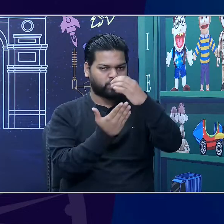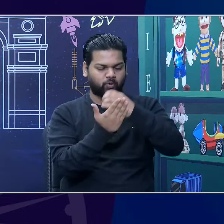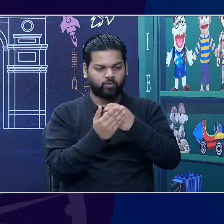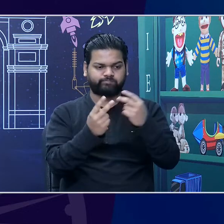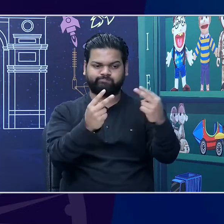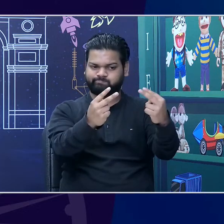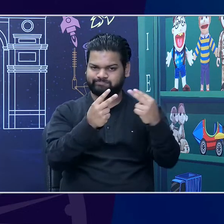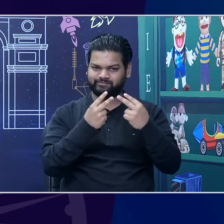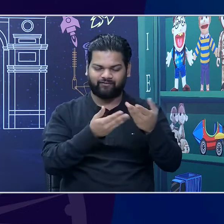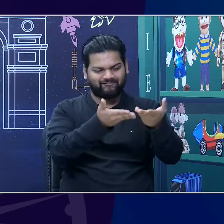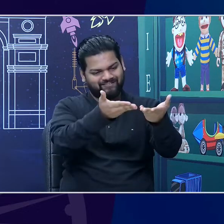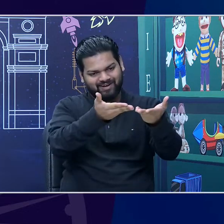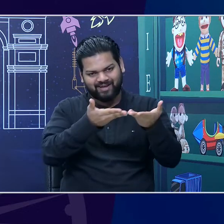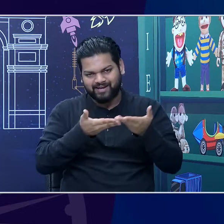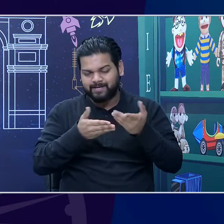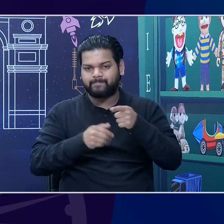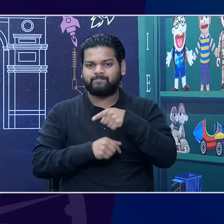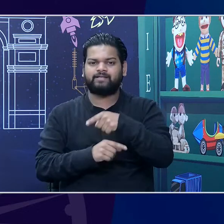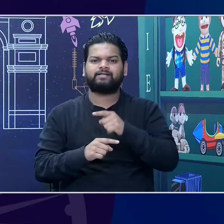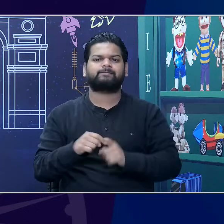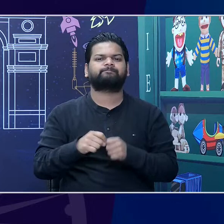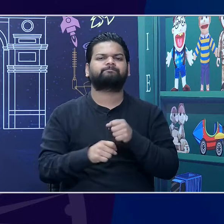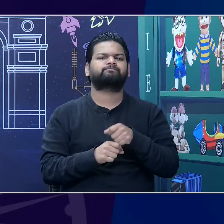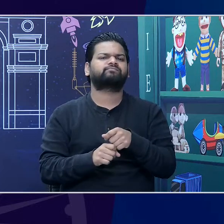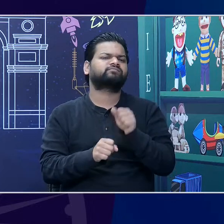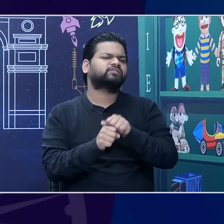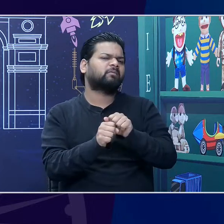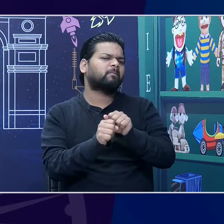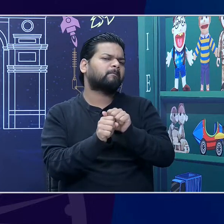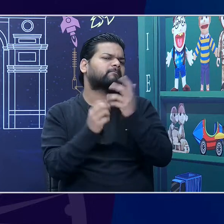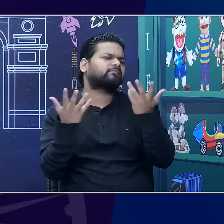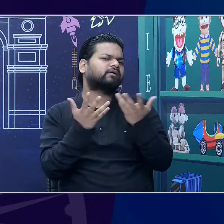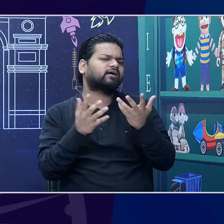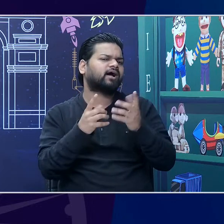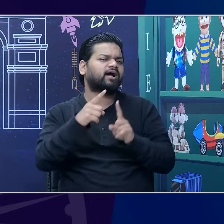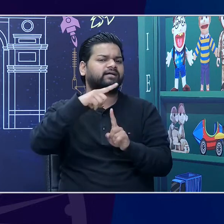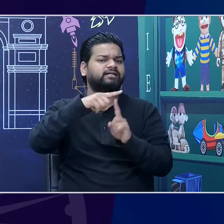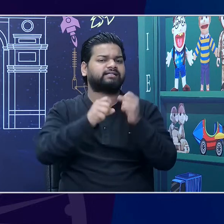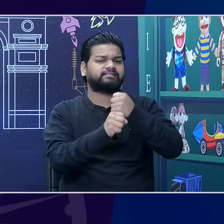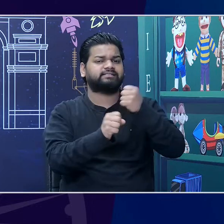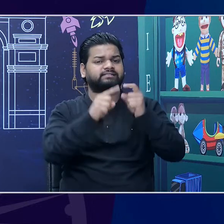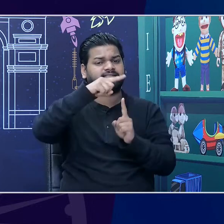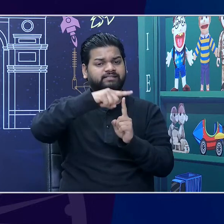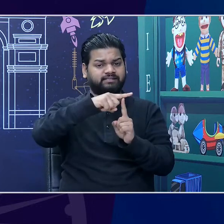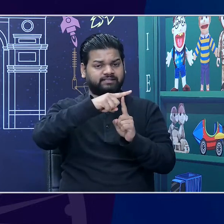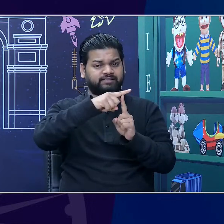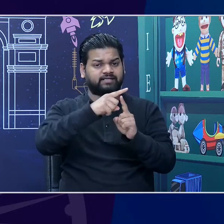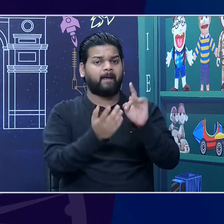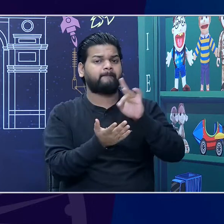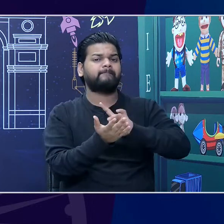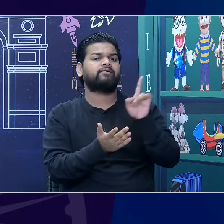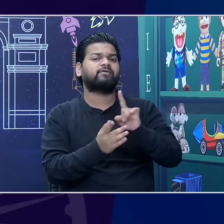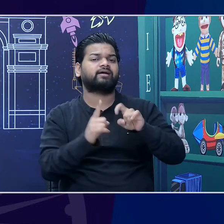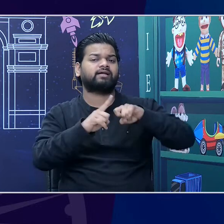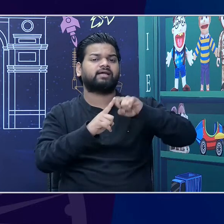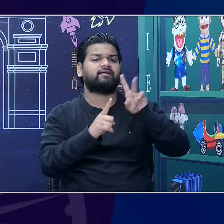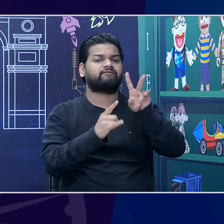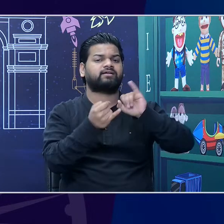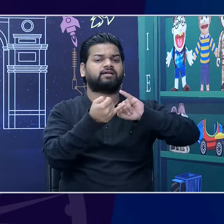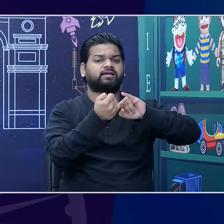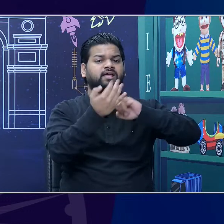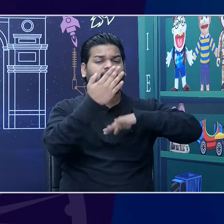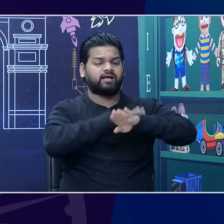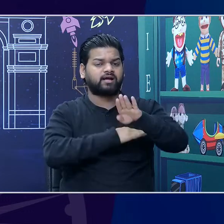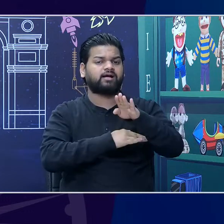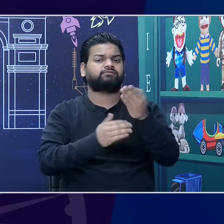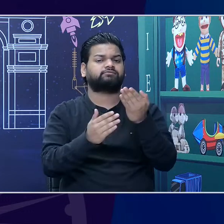टीजीटी गणित राष्ट्रीय पुरस्कार से सम्मानित डॉक्टर राजेंद्र प्रसाद केंद्रीय विद्यालय प्रेसिडेंट स्टेट न्यू दिल्ली से. So